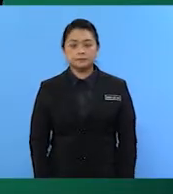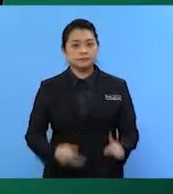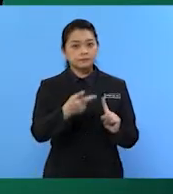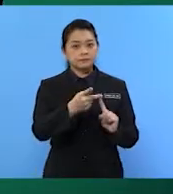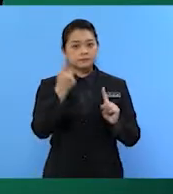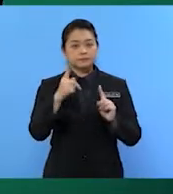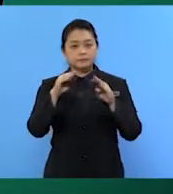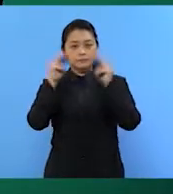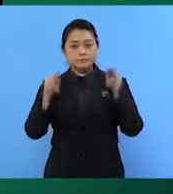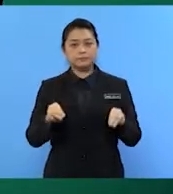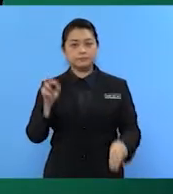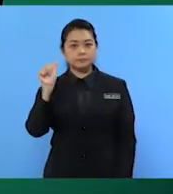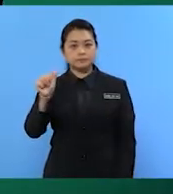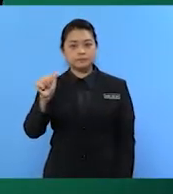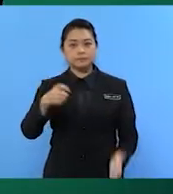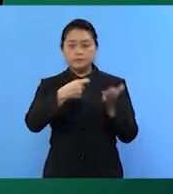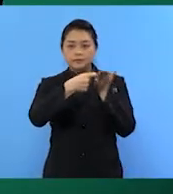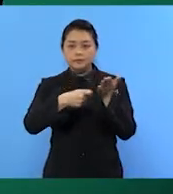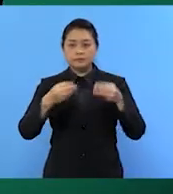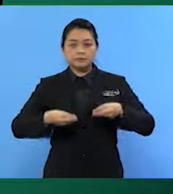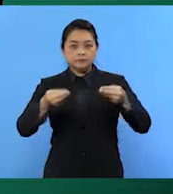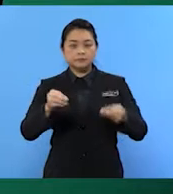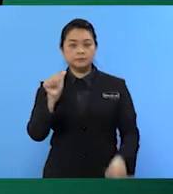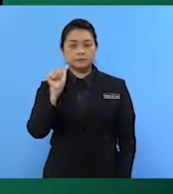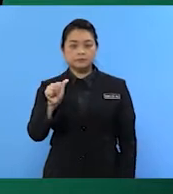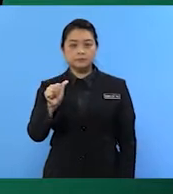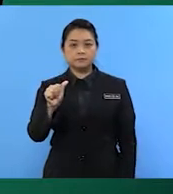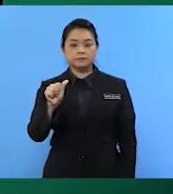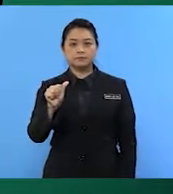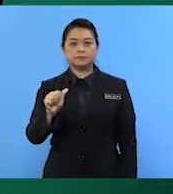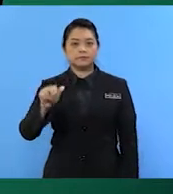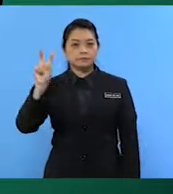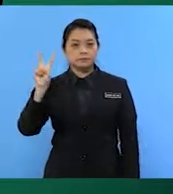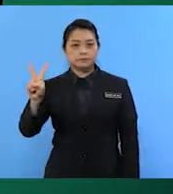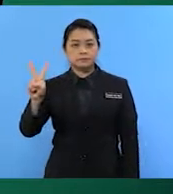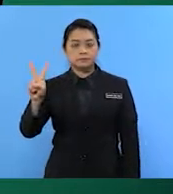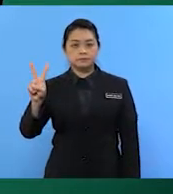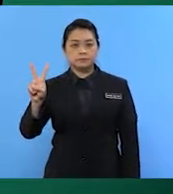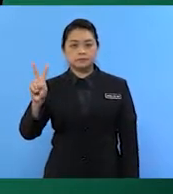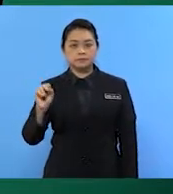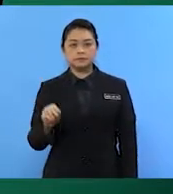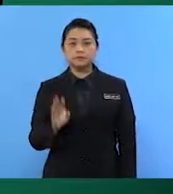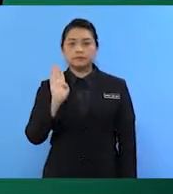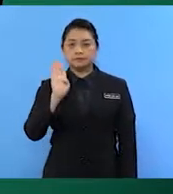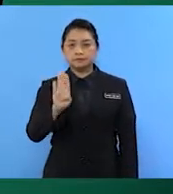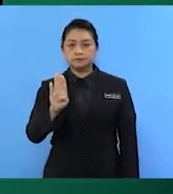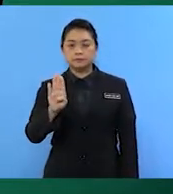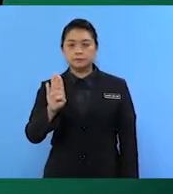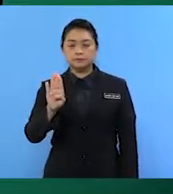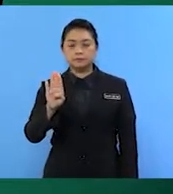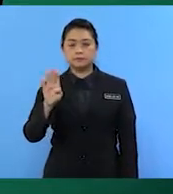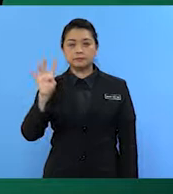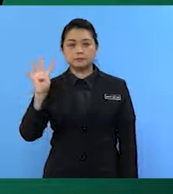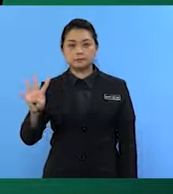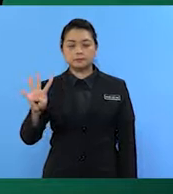Daripada matriks A, nilai bagi A ialah 2, B ialah 4,